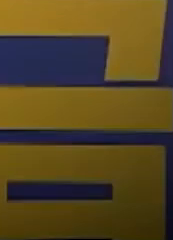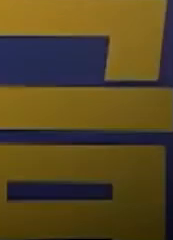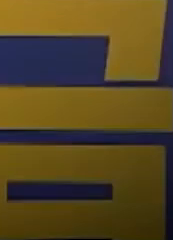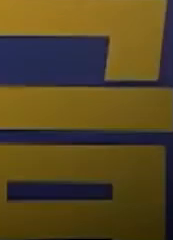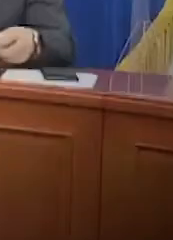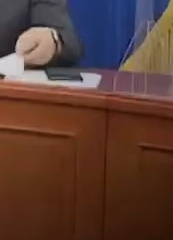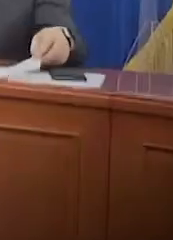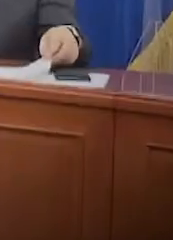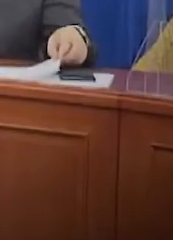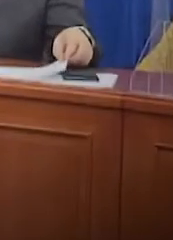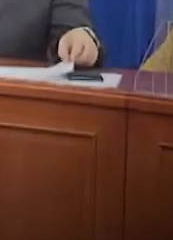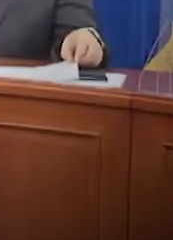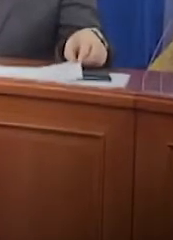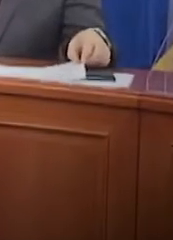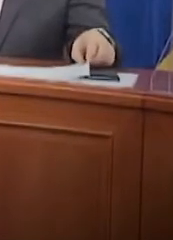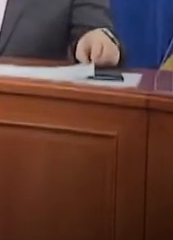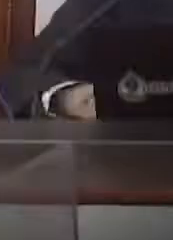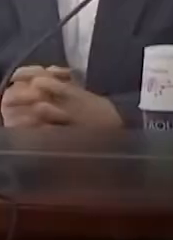my